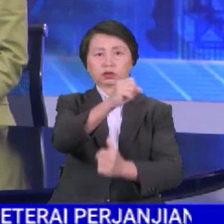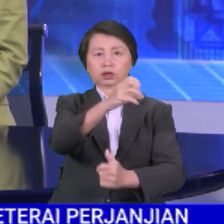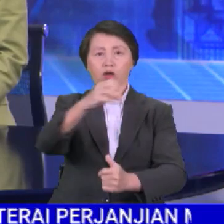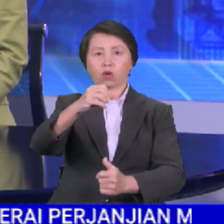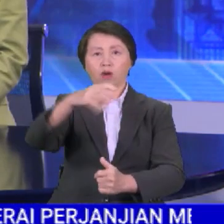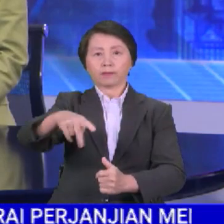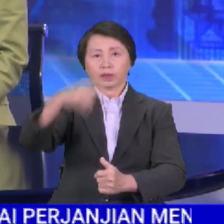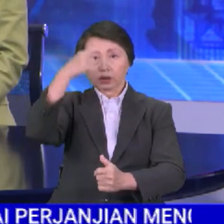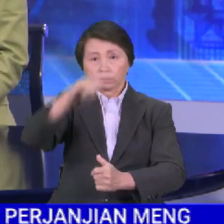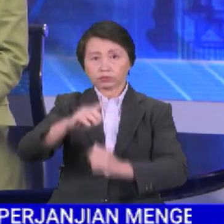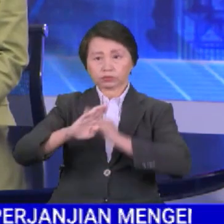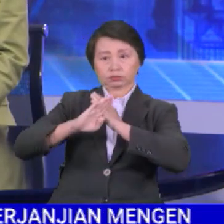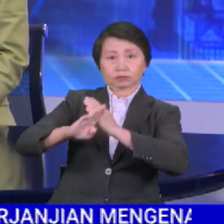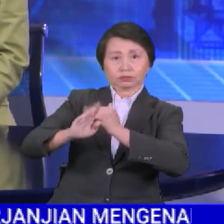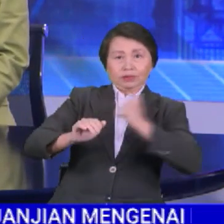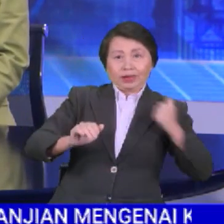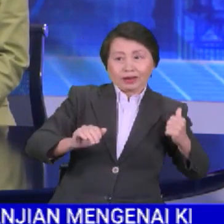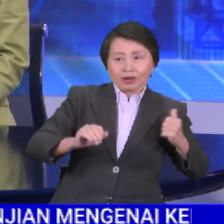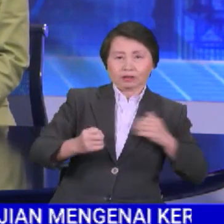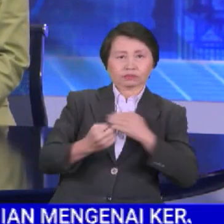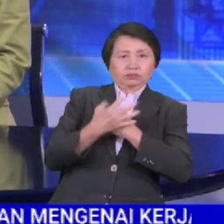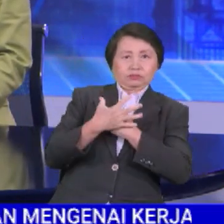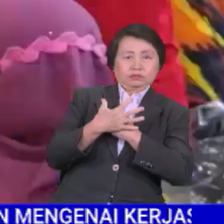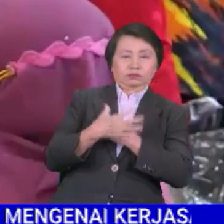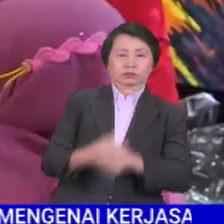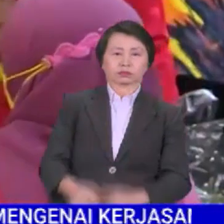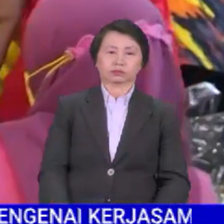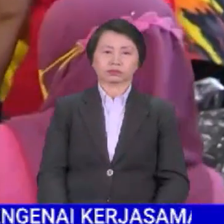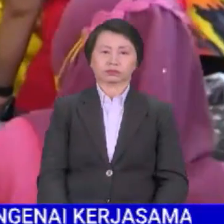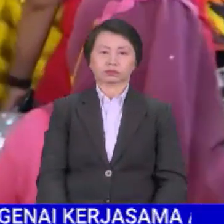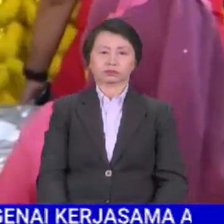bagi mengelak dijangkiti.